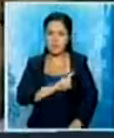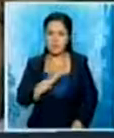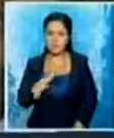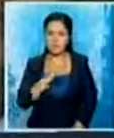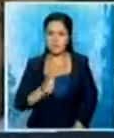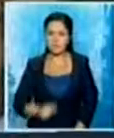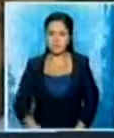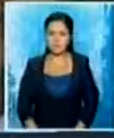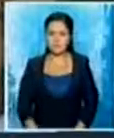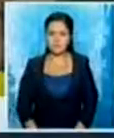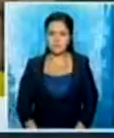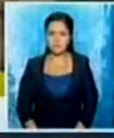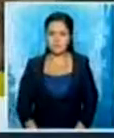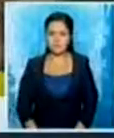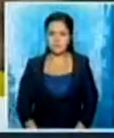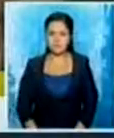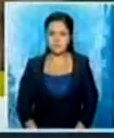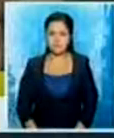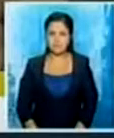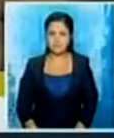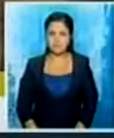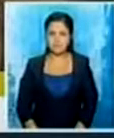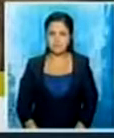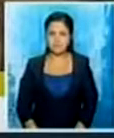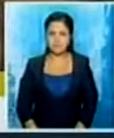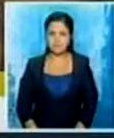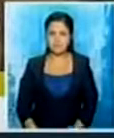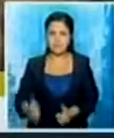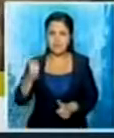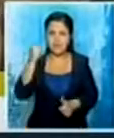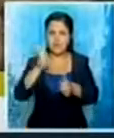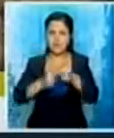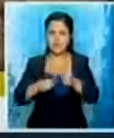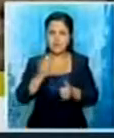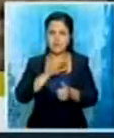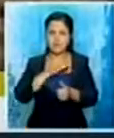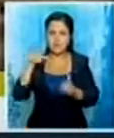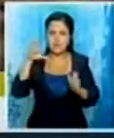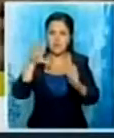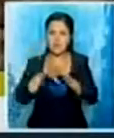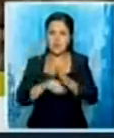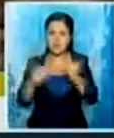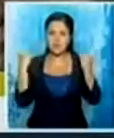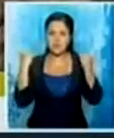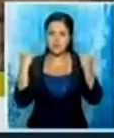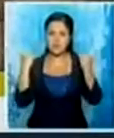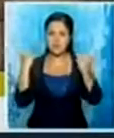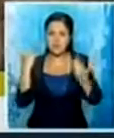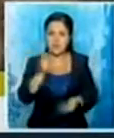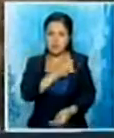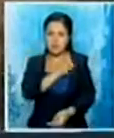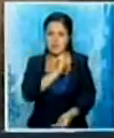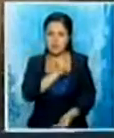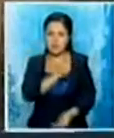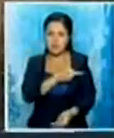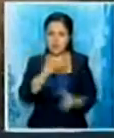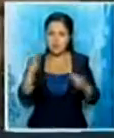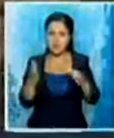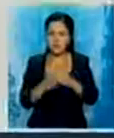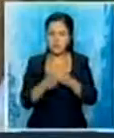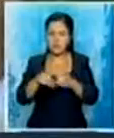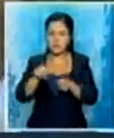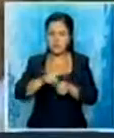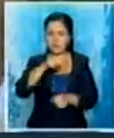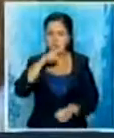уровень. Фестиваль собрал очень сильные творческие коллективы, очень сильные. Как вот казахстанские, так и